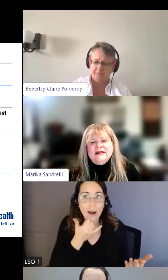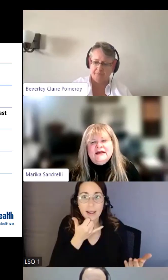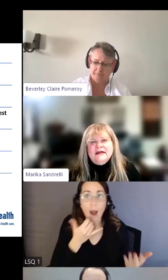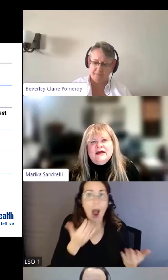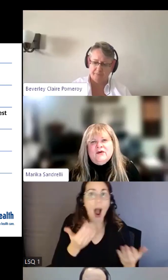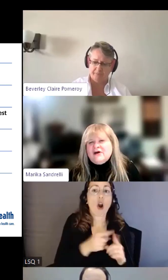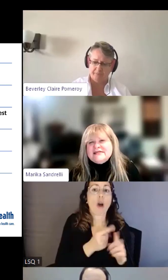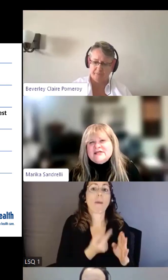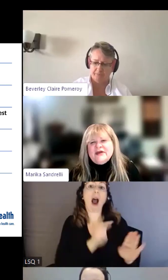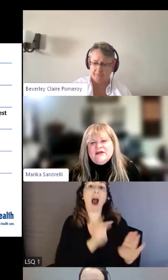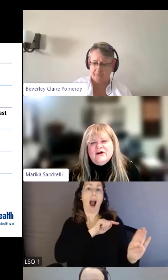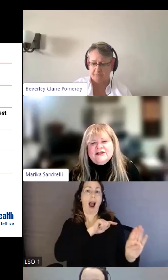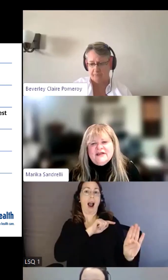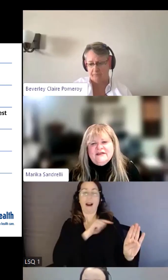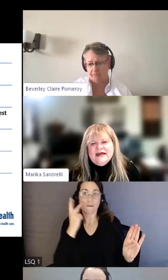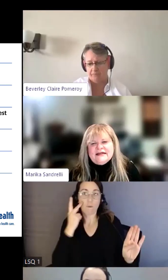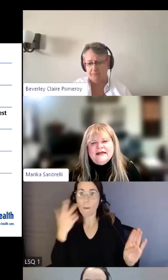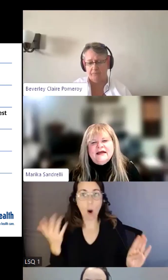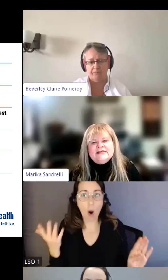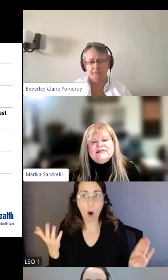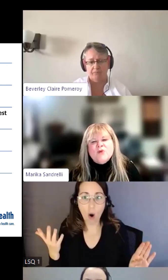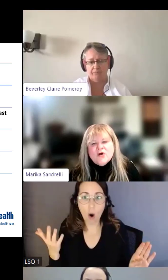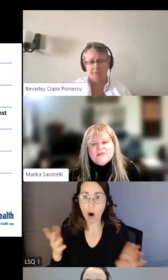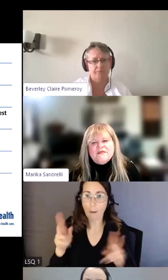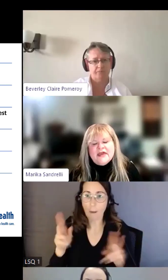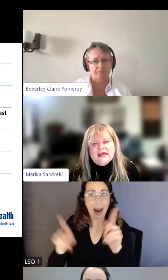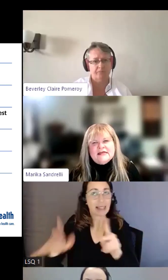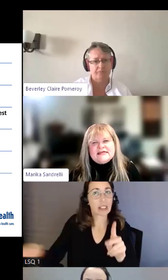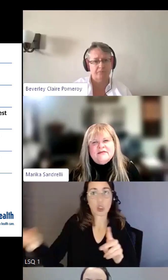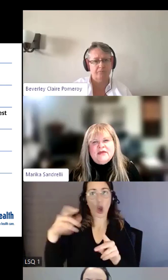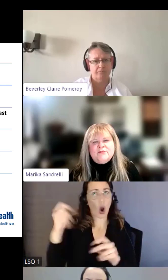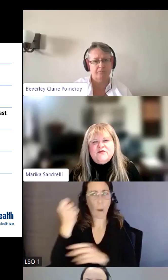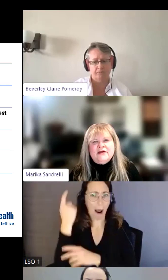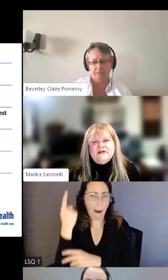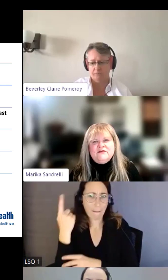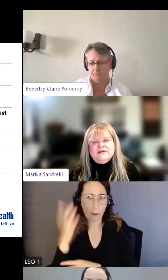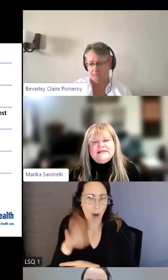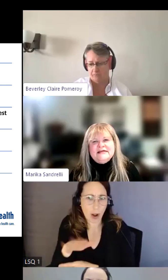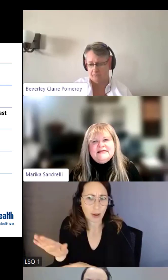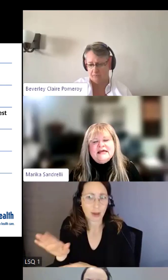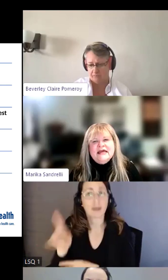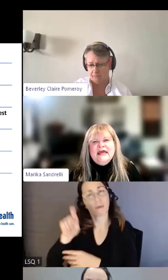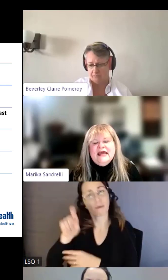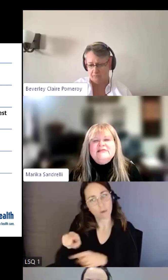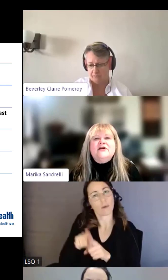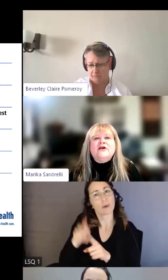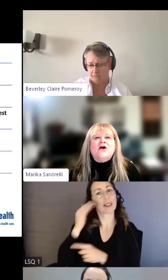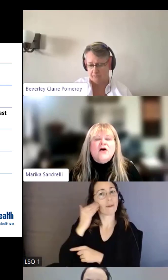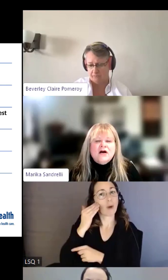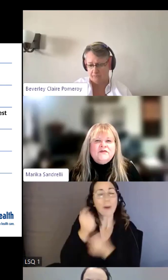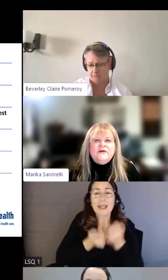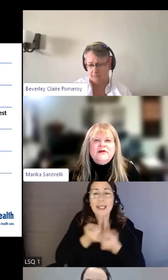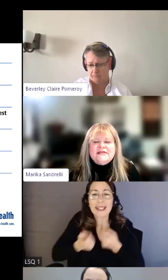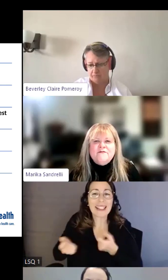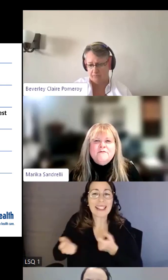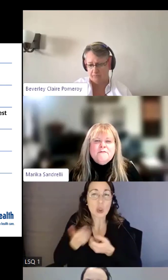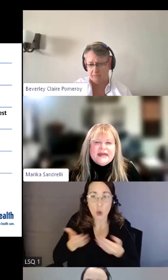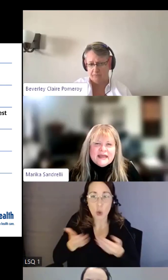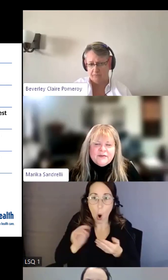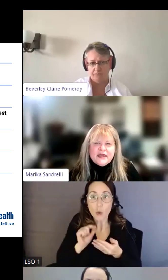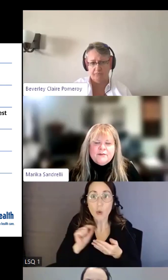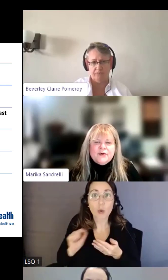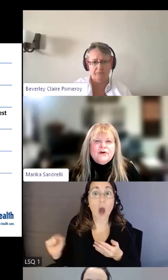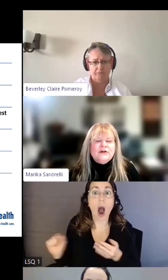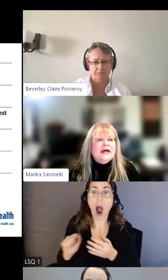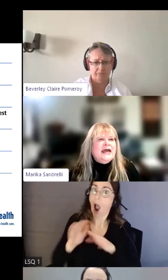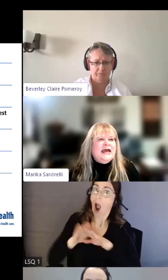pas nécessairement ça. Il faut reconnaître aussi que les petites choses peuvent faire des grandes différences et que